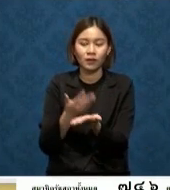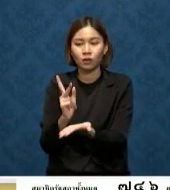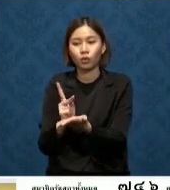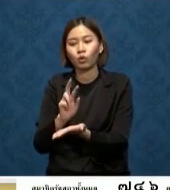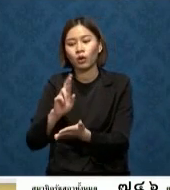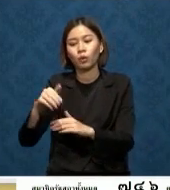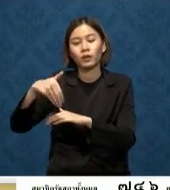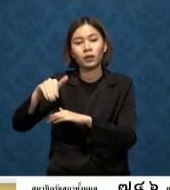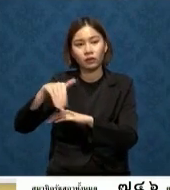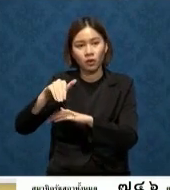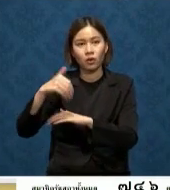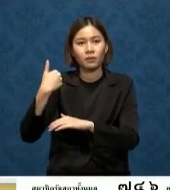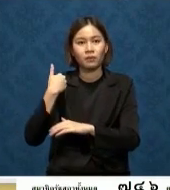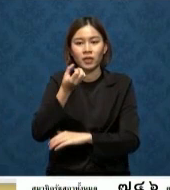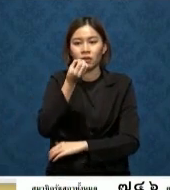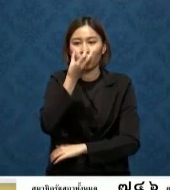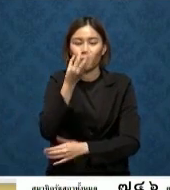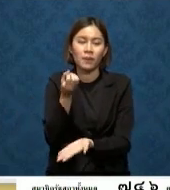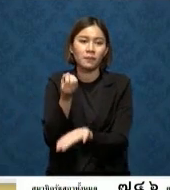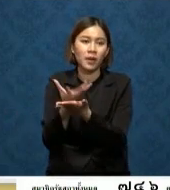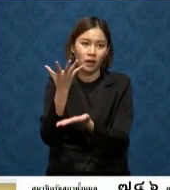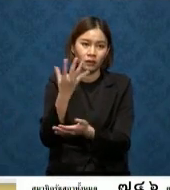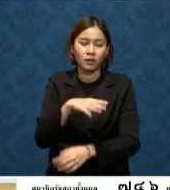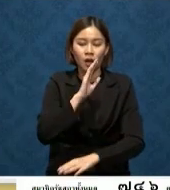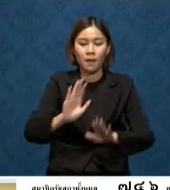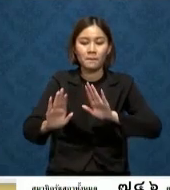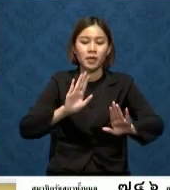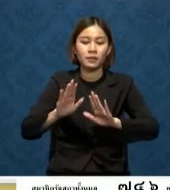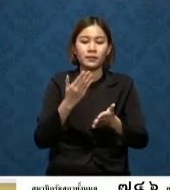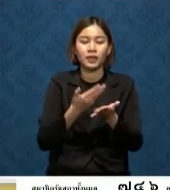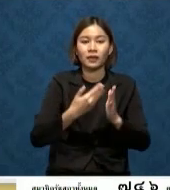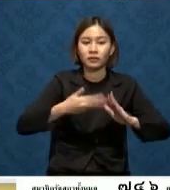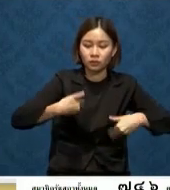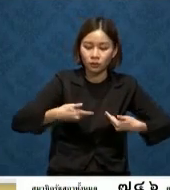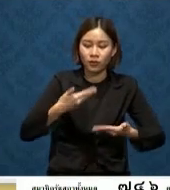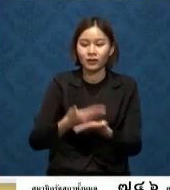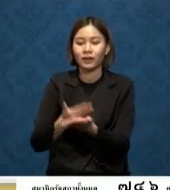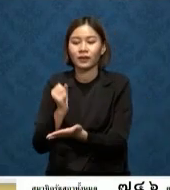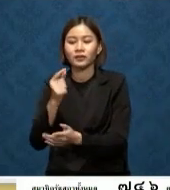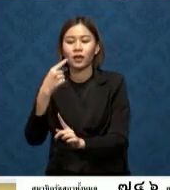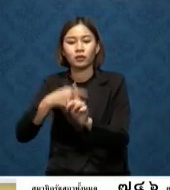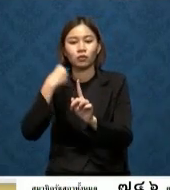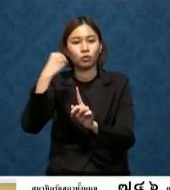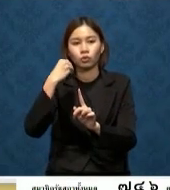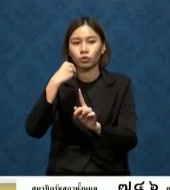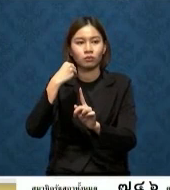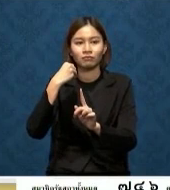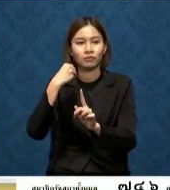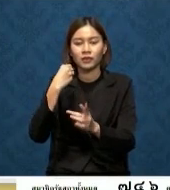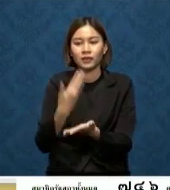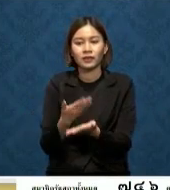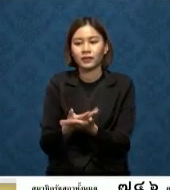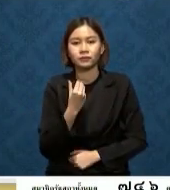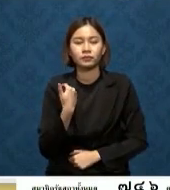ระบบที่มีอัตราสูงเมื่อเปรียบเทียบรายรับกับรายจ่ายในแต่ละเดือนแทบที่จะไม่มีโอกาสได้ชำระคื